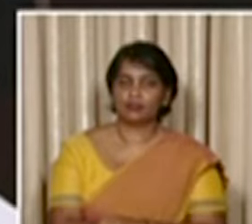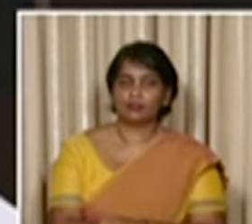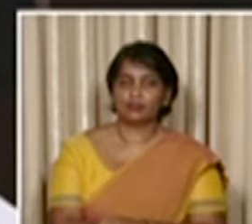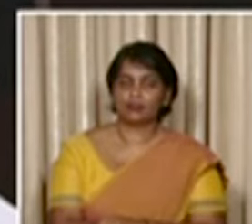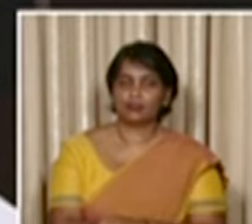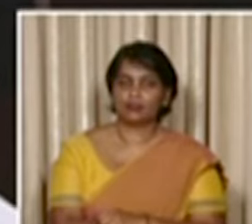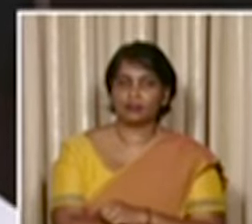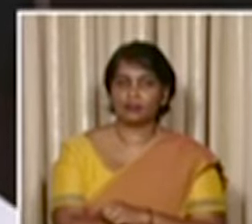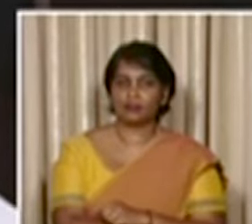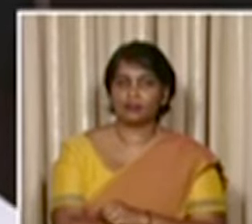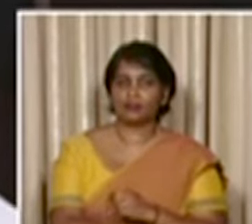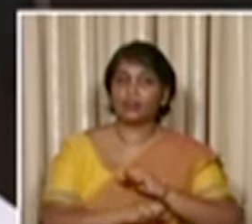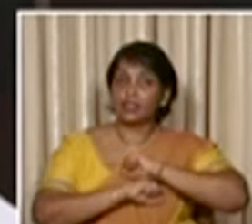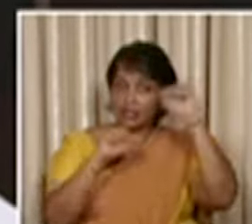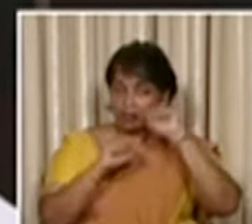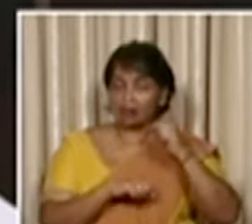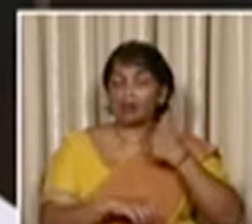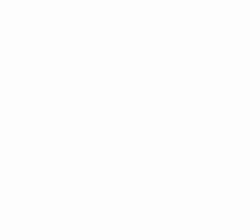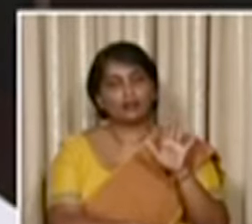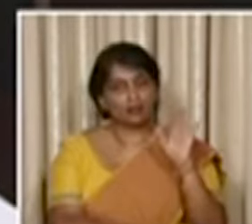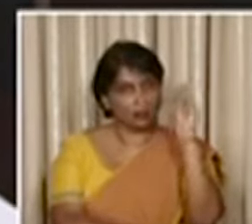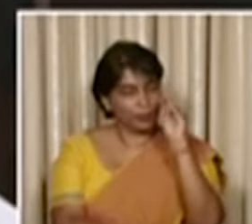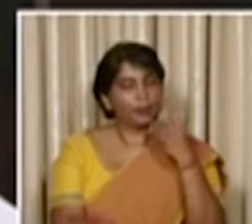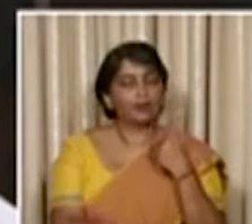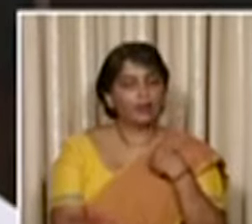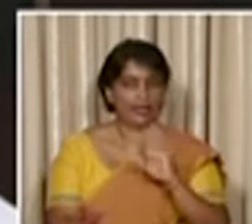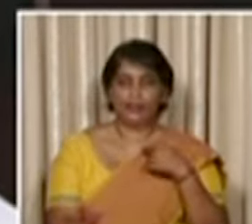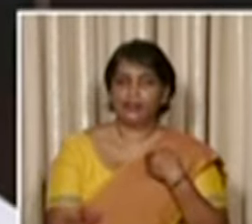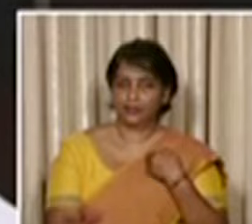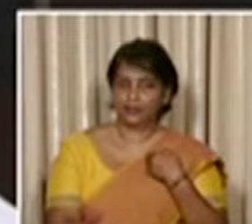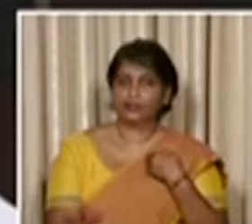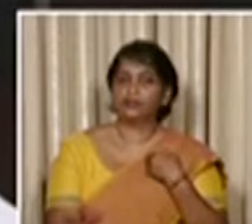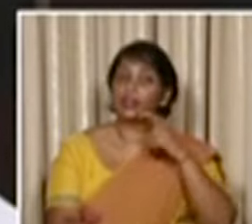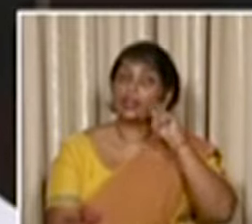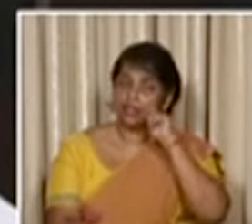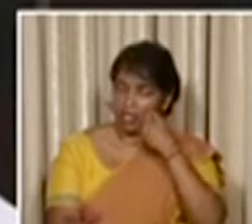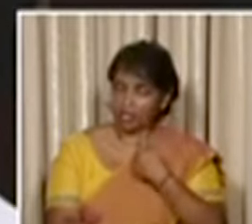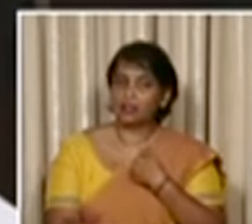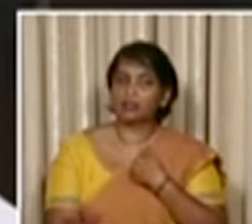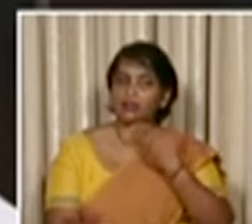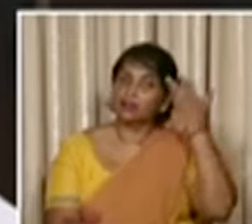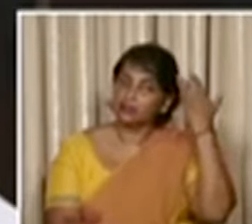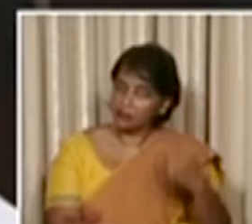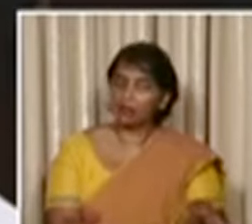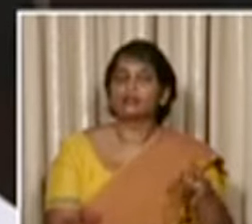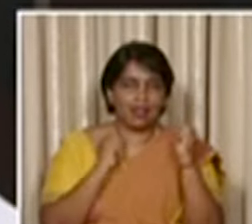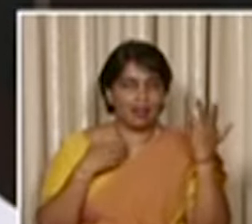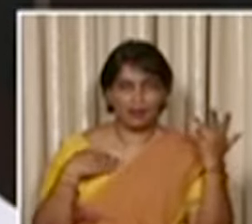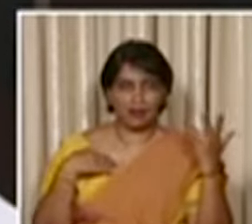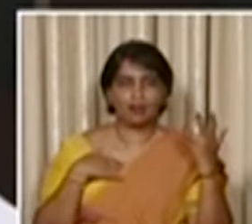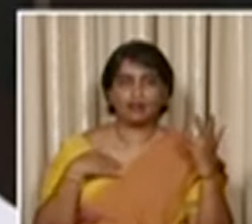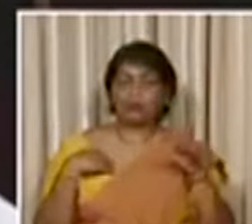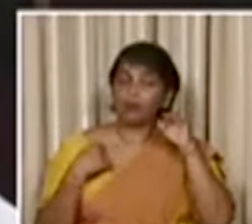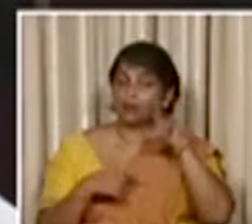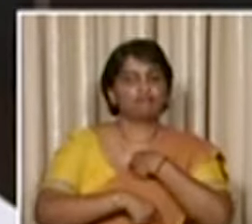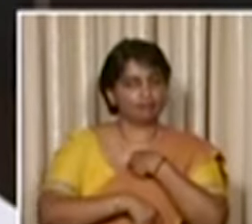බය නැහැ. අරගලේ වෙලාවෙත් මාව මරන්න හැදුවා ගෝල්ෆ් ෆිස් එකේ. අපි බය වුන්නේ නැහැ වට. මගේ තාත්තා ජීවිතේ පරිත්‍යාග කරේ මහපාරේ. ඒ